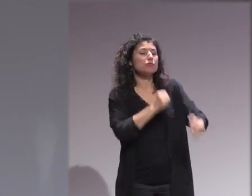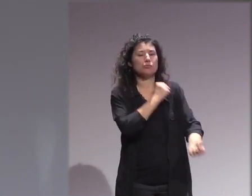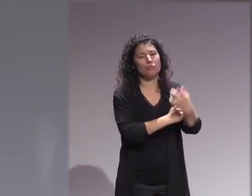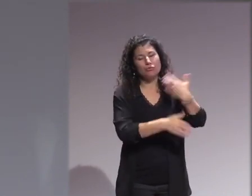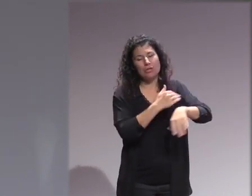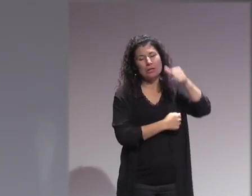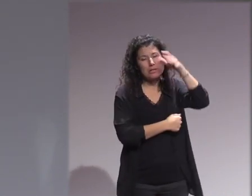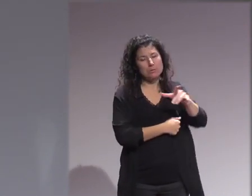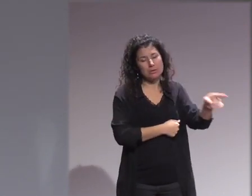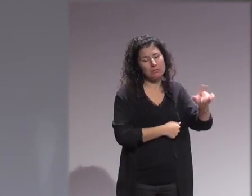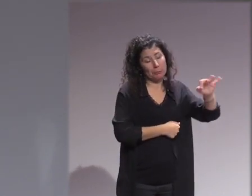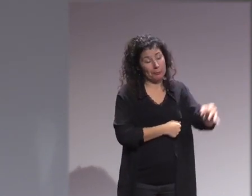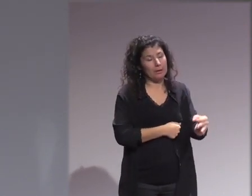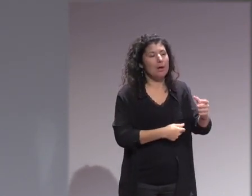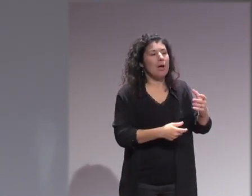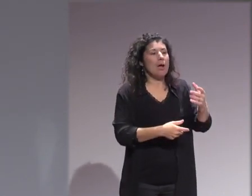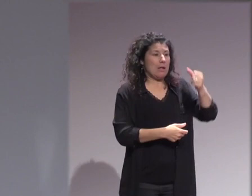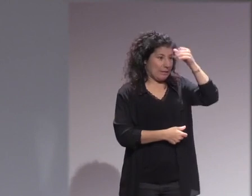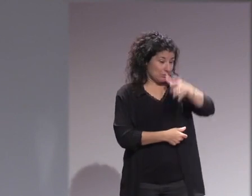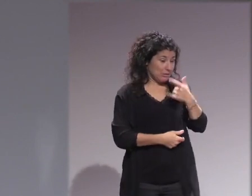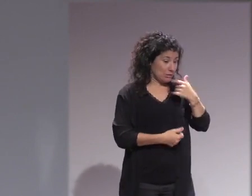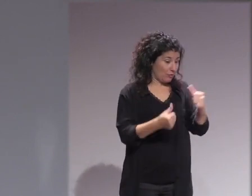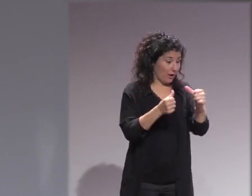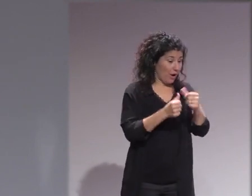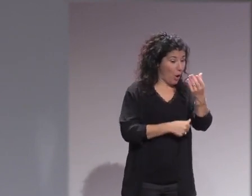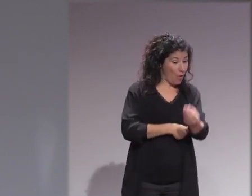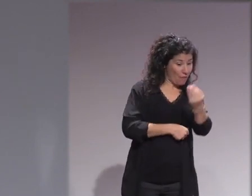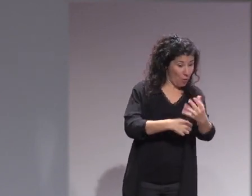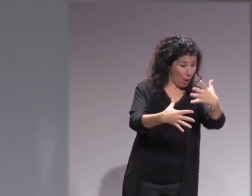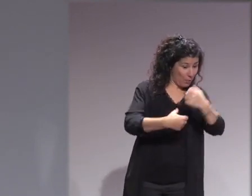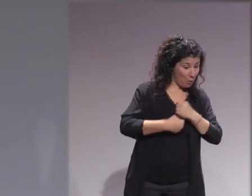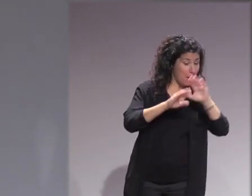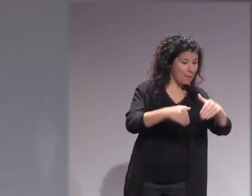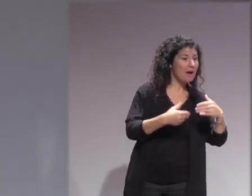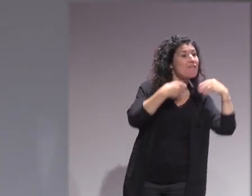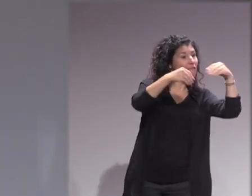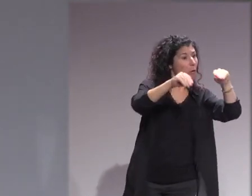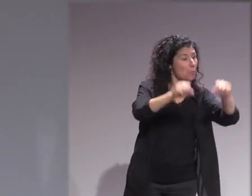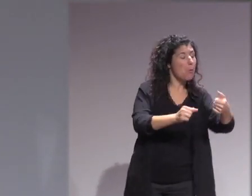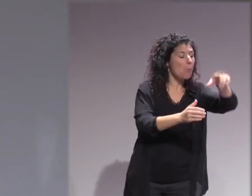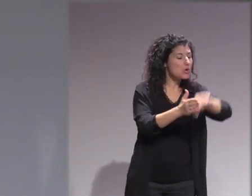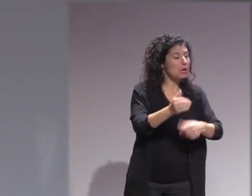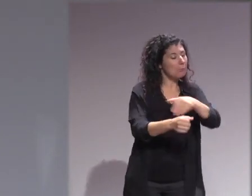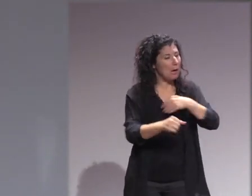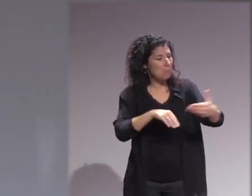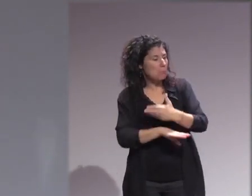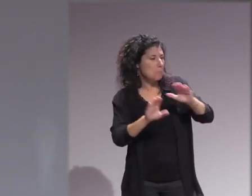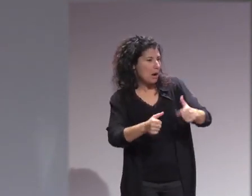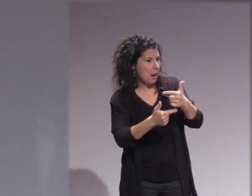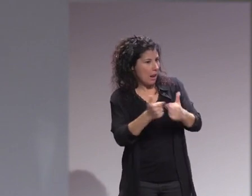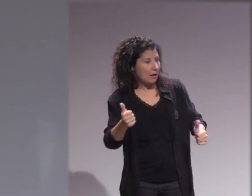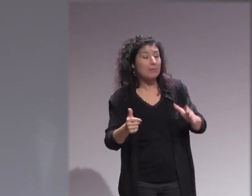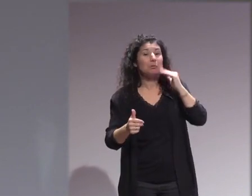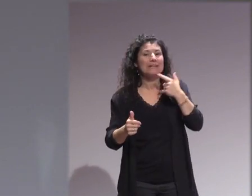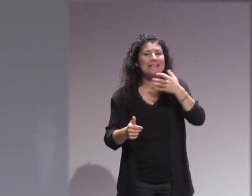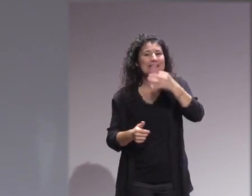qui, aux États-Unis, revendent les enfants qu'ils ont adoptés moins cher quand ça se passe mal, etc. Donc, je critiquais le fait qu'on ne peut pas